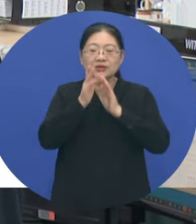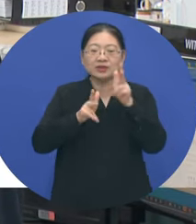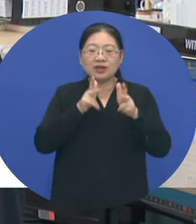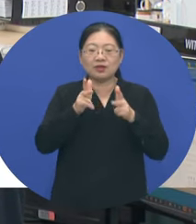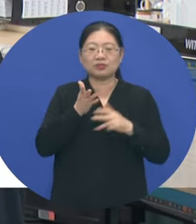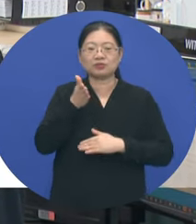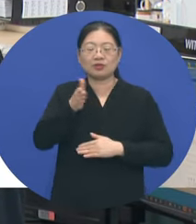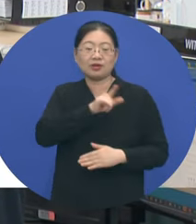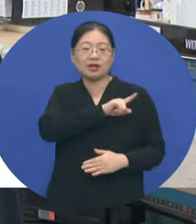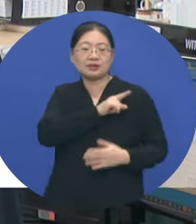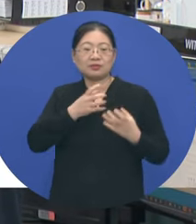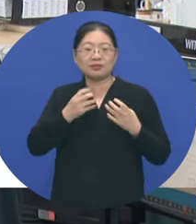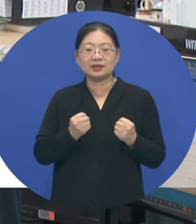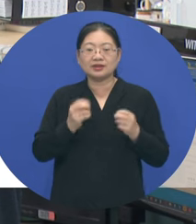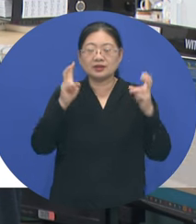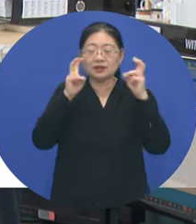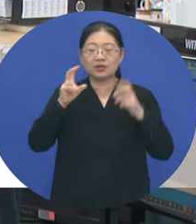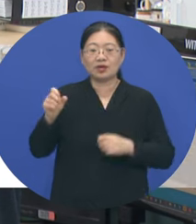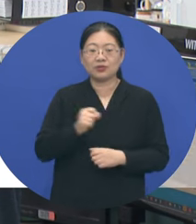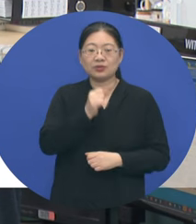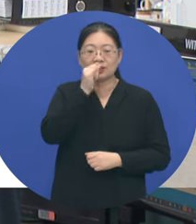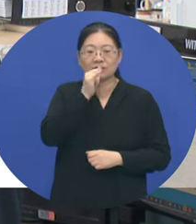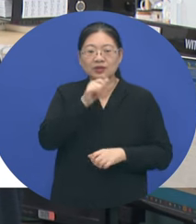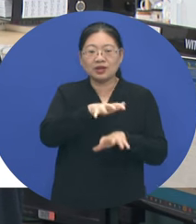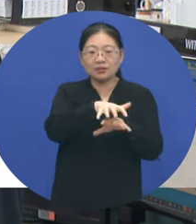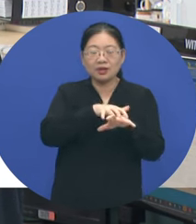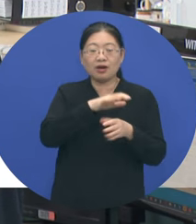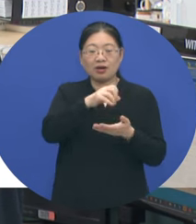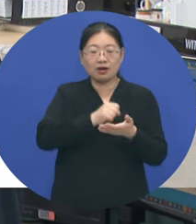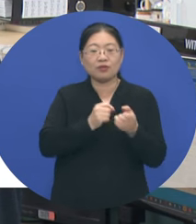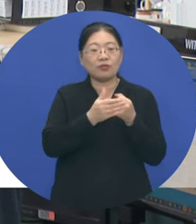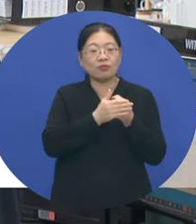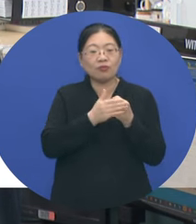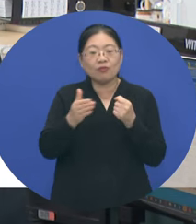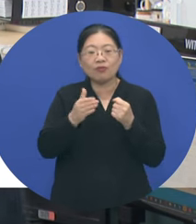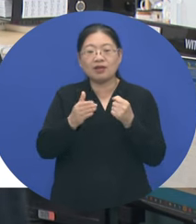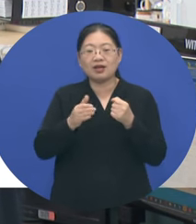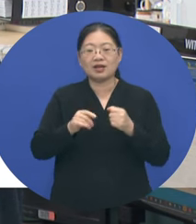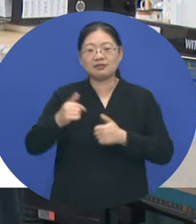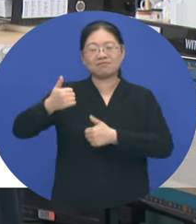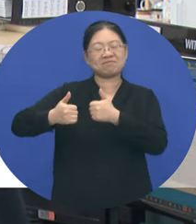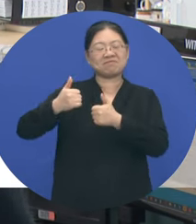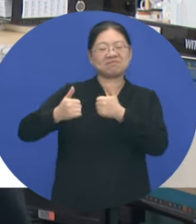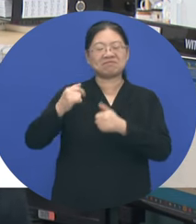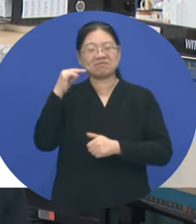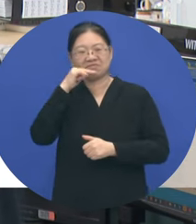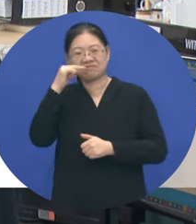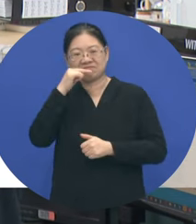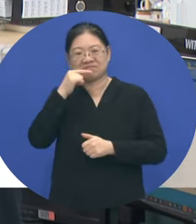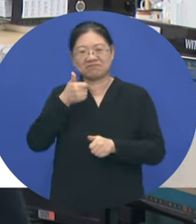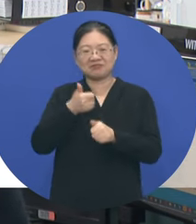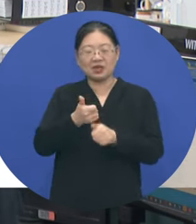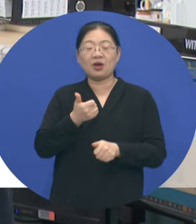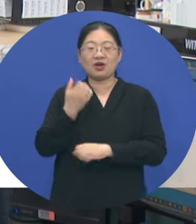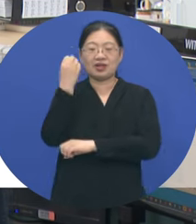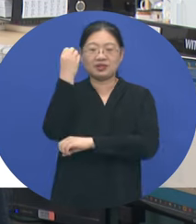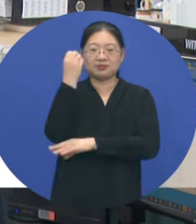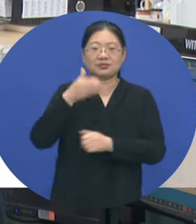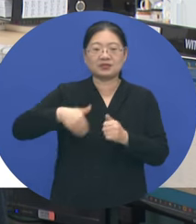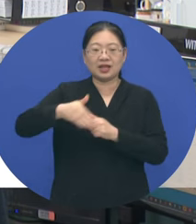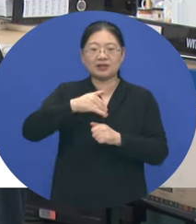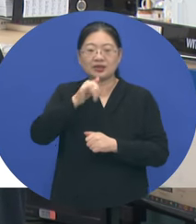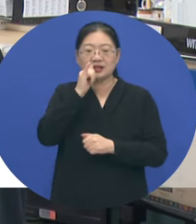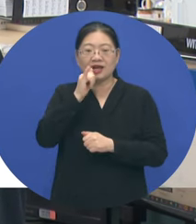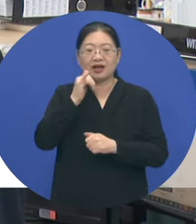녹색 산업 분야에서 가장 많은 기업을 보유하고 있고 인프라를 보유하고 있기 때문에이 경쟁에서 치열하게 싸울 수 있는 기반이 된다고